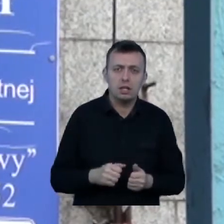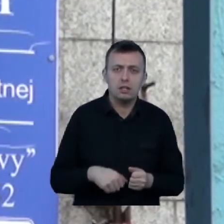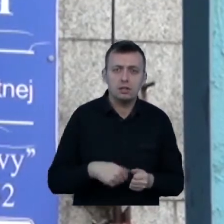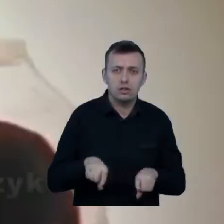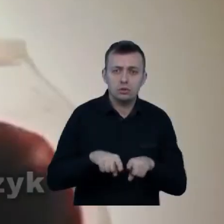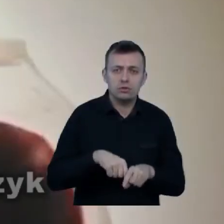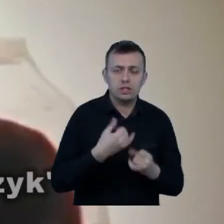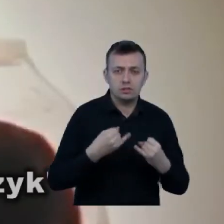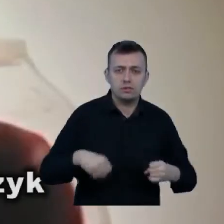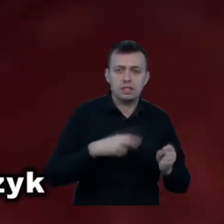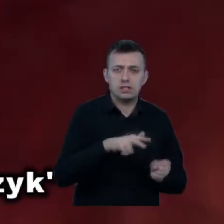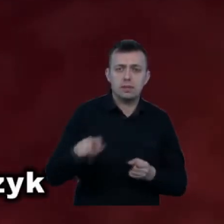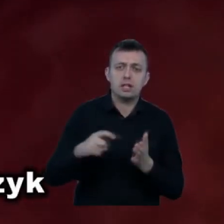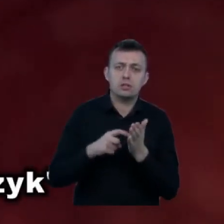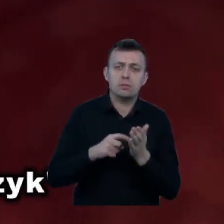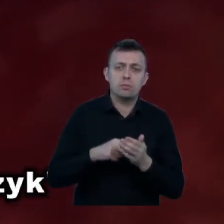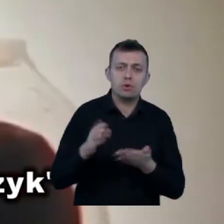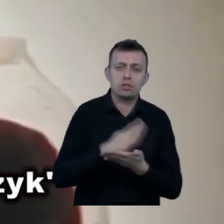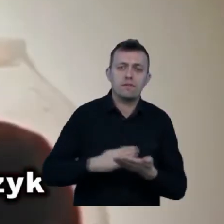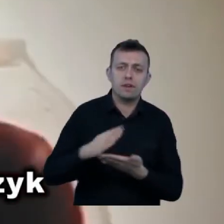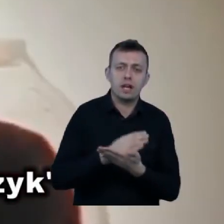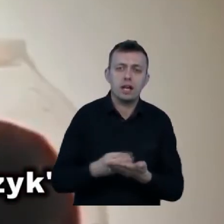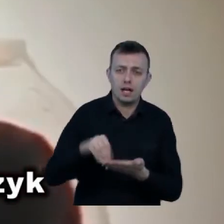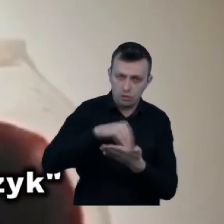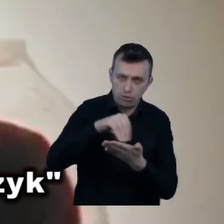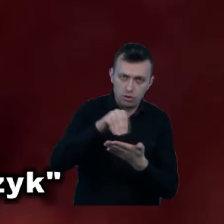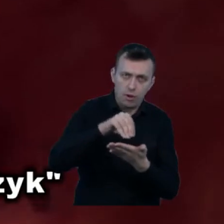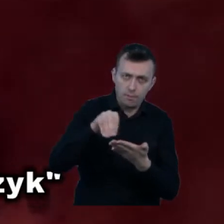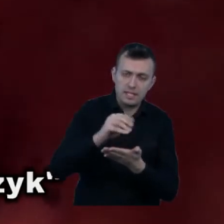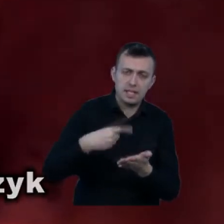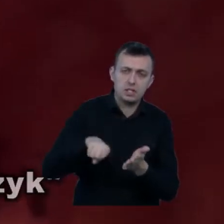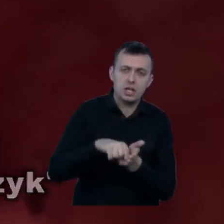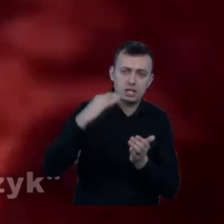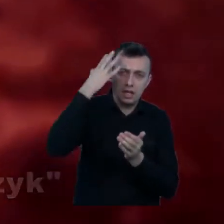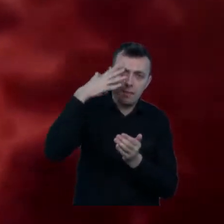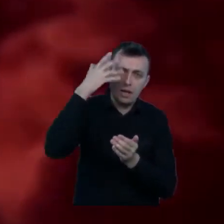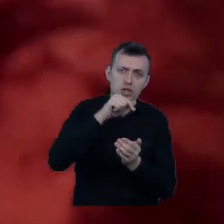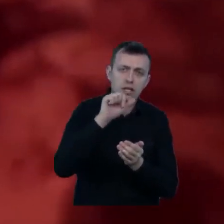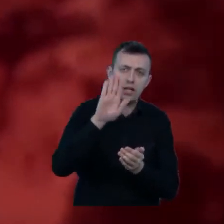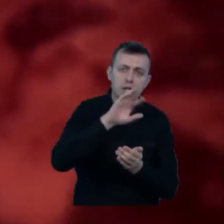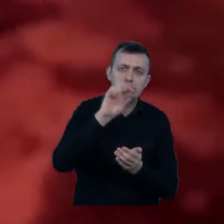do 11, a także w każdym innym punkcie w kraju z dopiską dla Marzeny Błaszczyk.